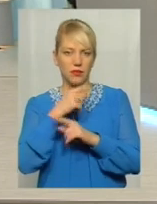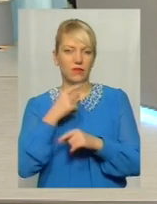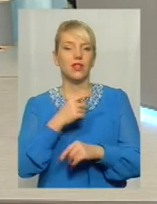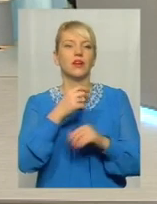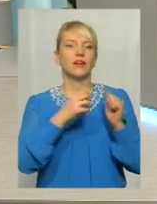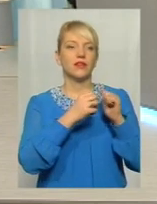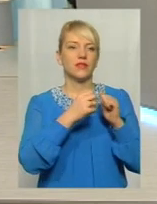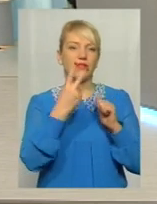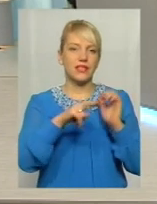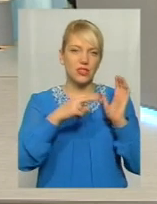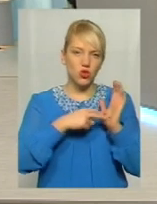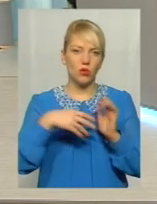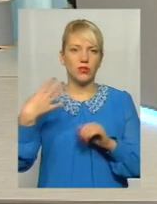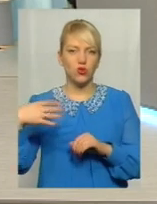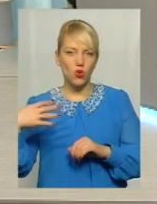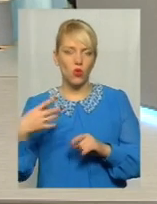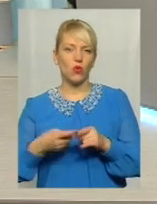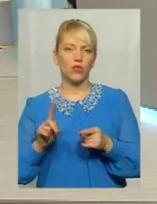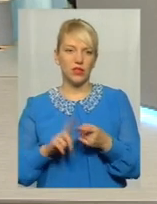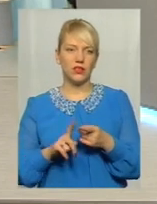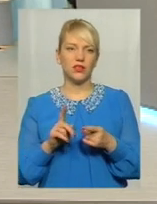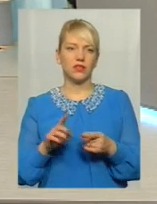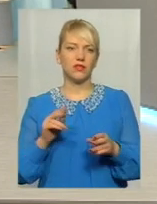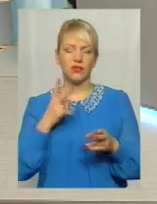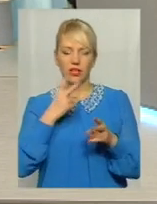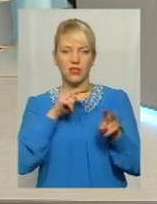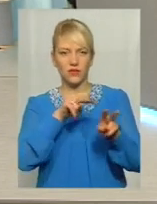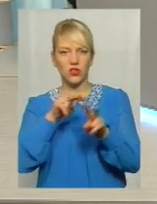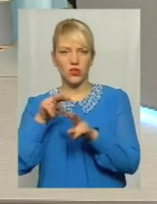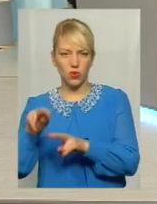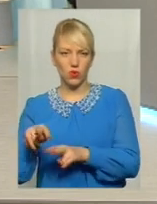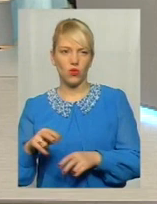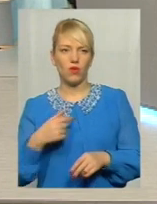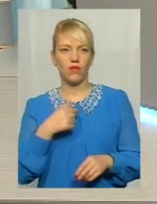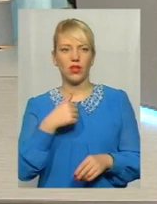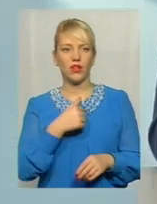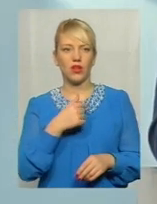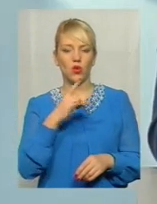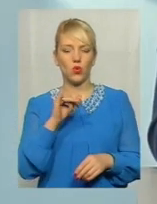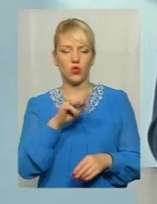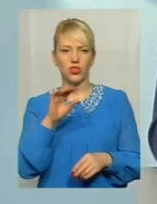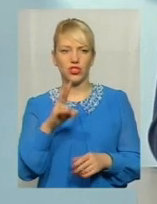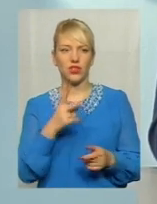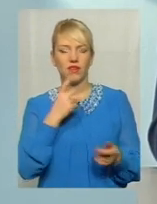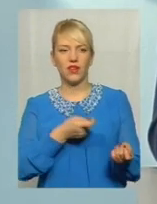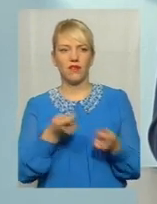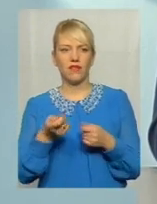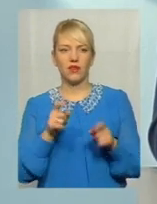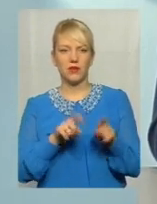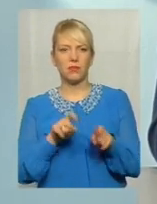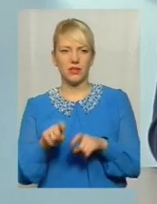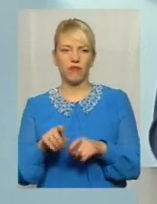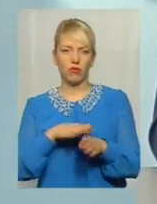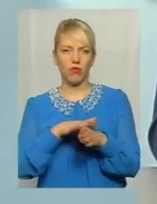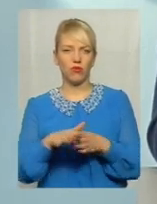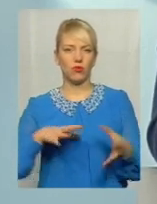додали. По суті, сьогодні сам безпосередньо відслідковував, з мікрорайону Рожично вивіз пасажирів, здійснився в